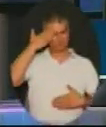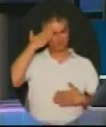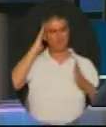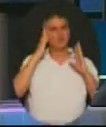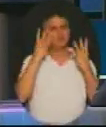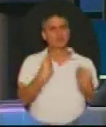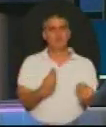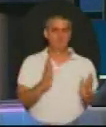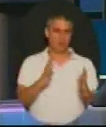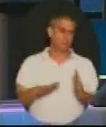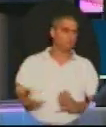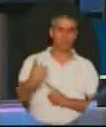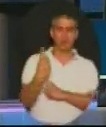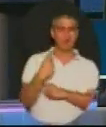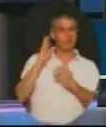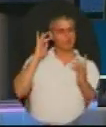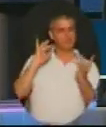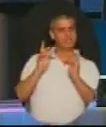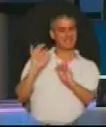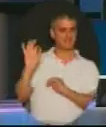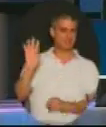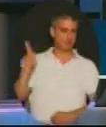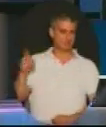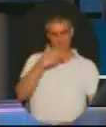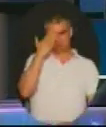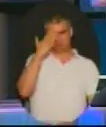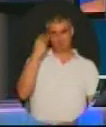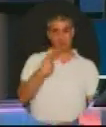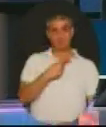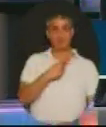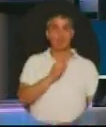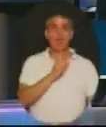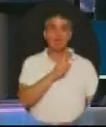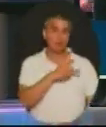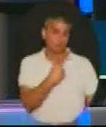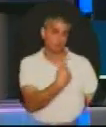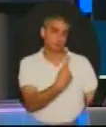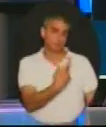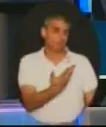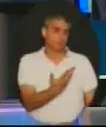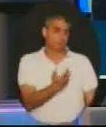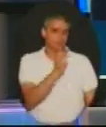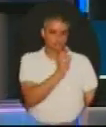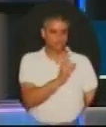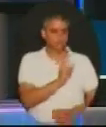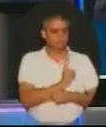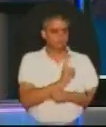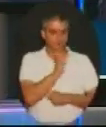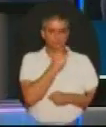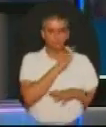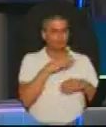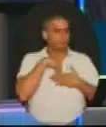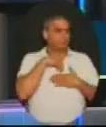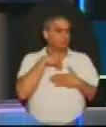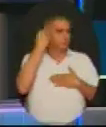טוב מאוד את הלקוח שלו, את היריב שלו, בנימין נתניהו, אבל הוא גם אדם ששומר סוד, יש לו